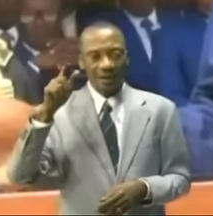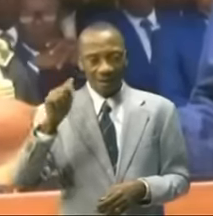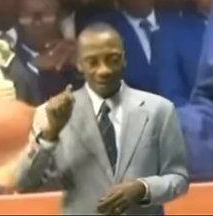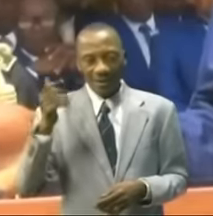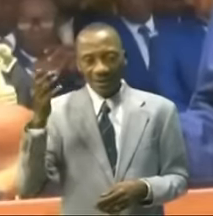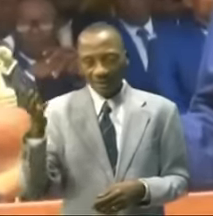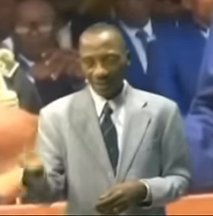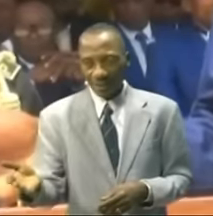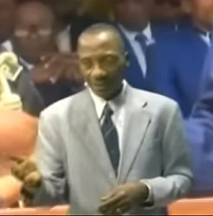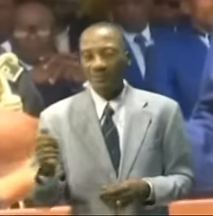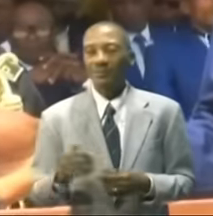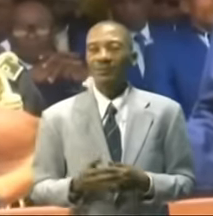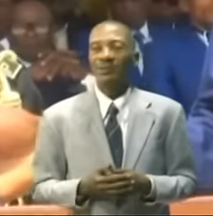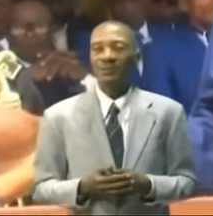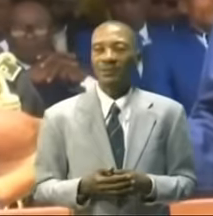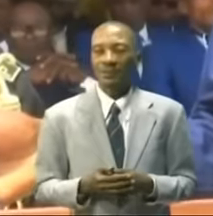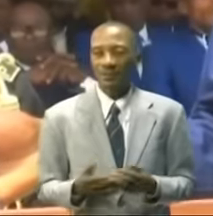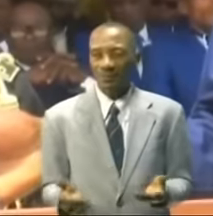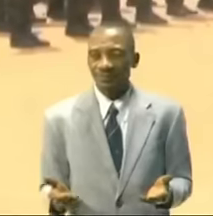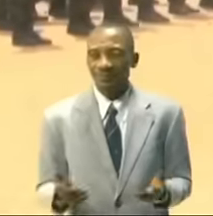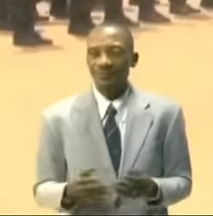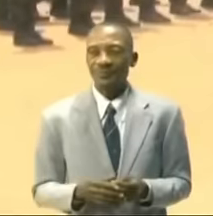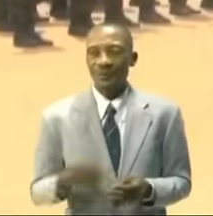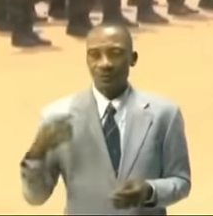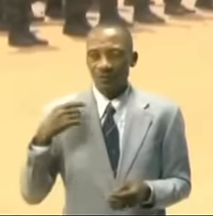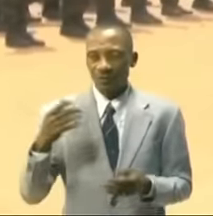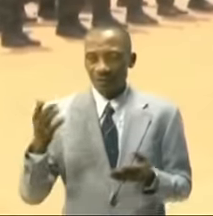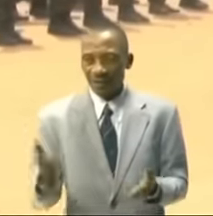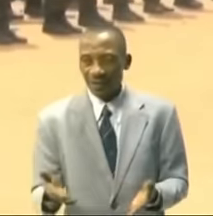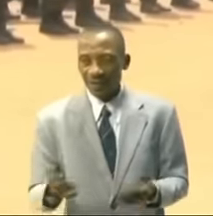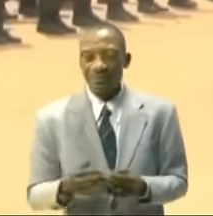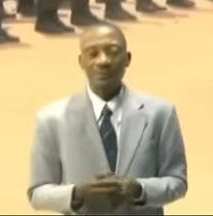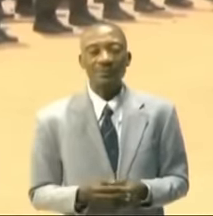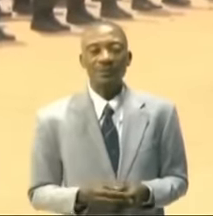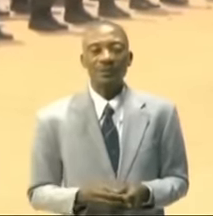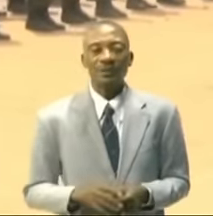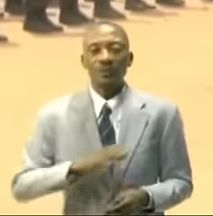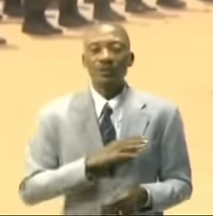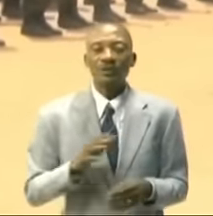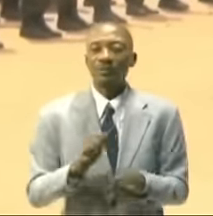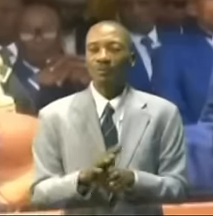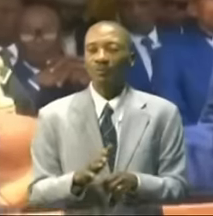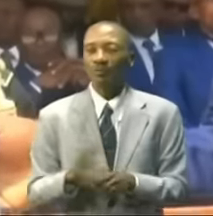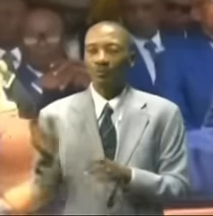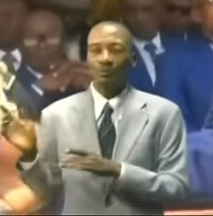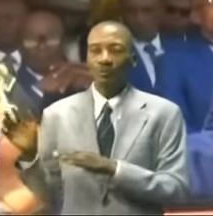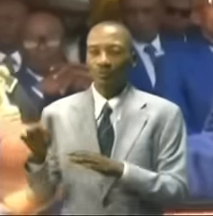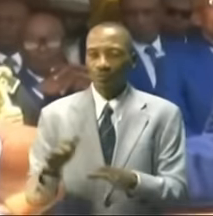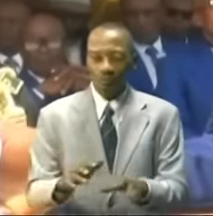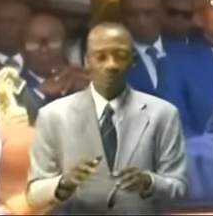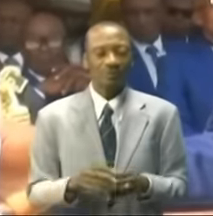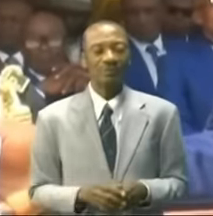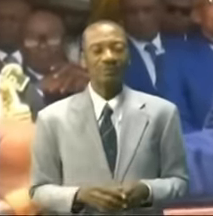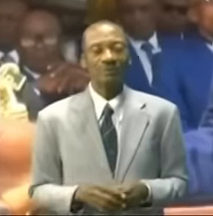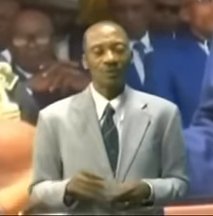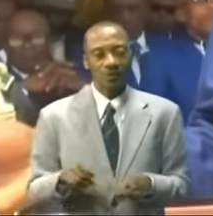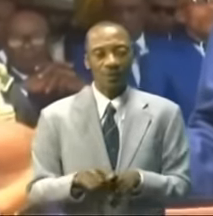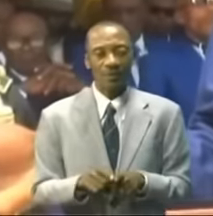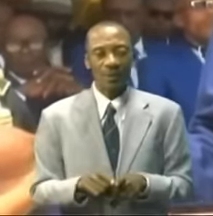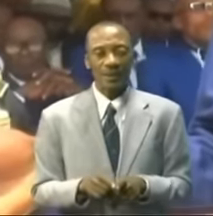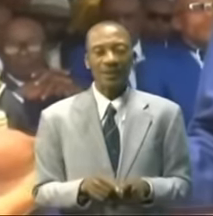a demandé aux forces armées de la République démocratique du Congo et aux éléments de la police nationale congolaise d'obéir